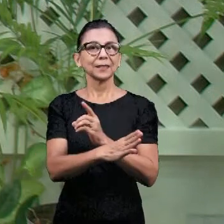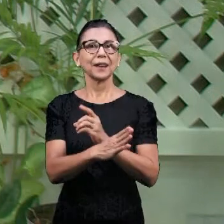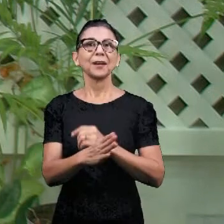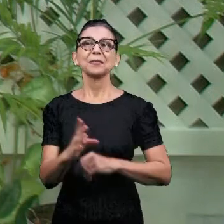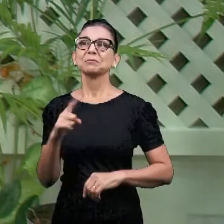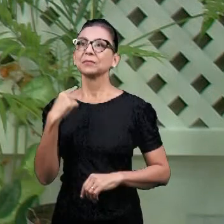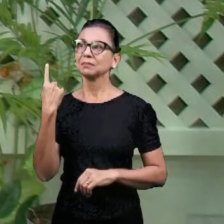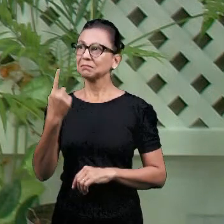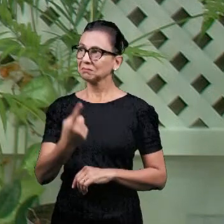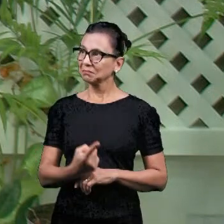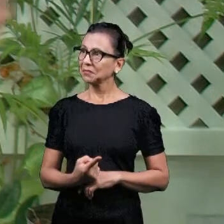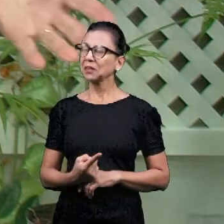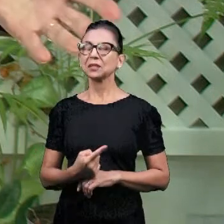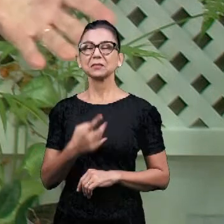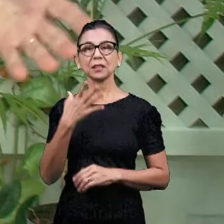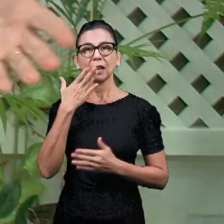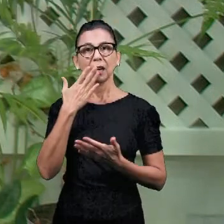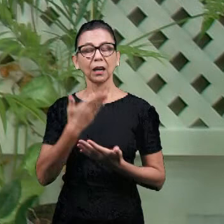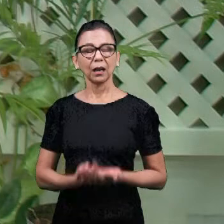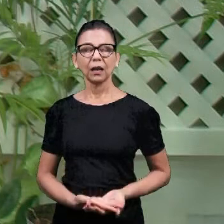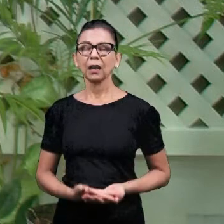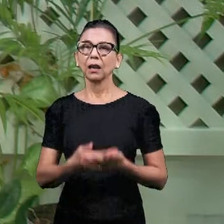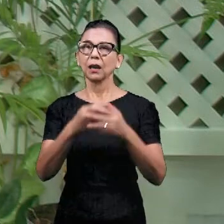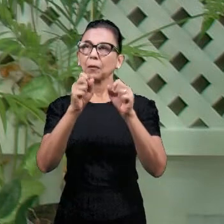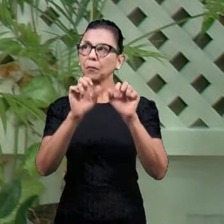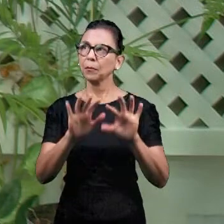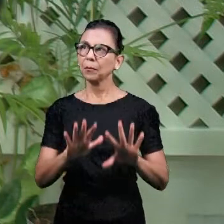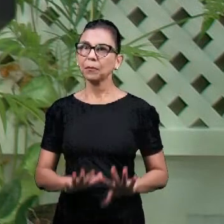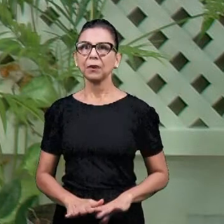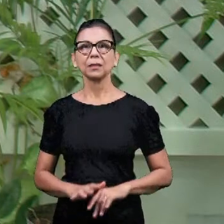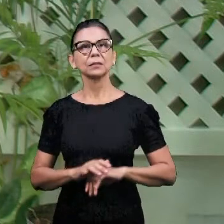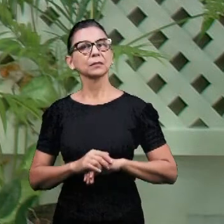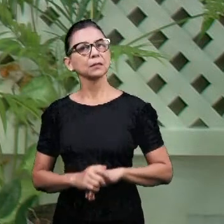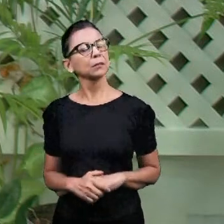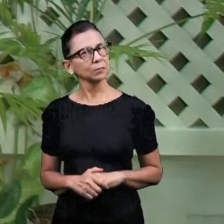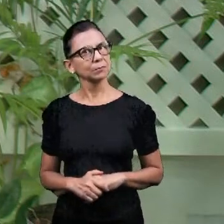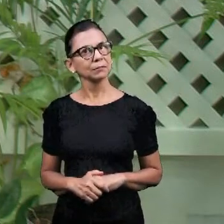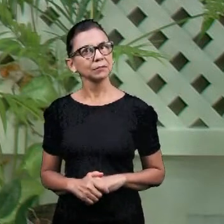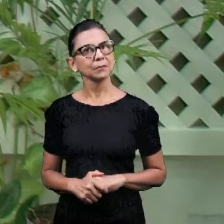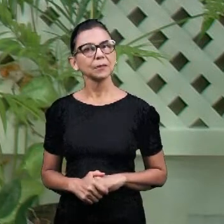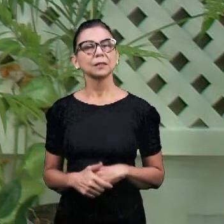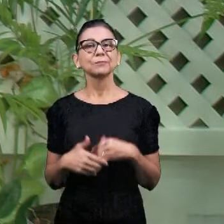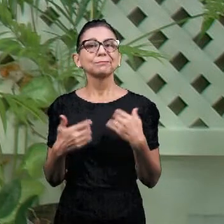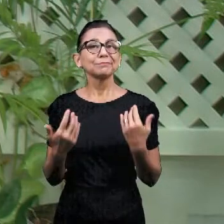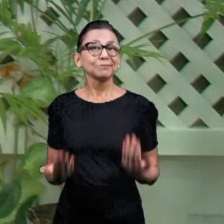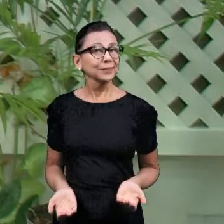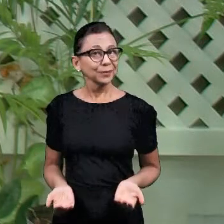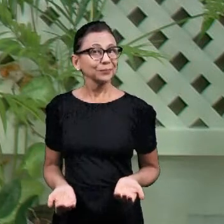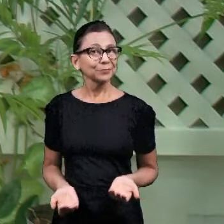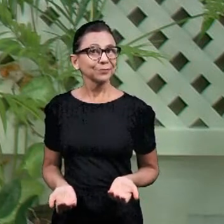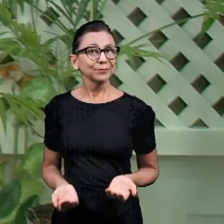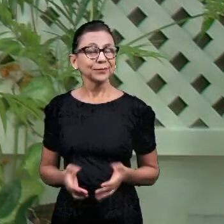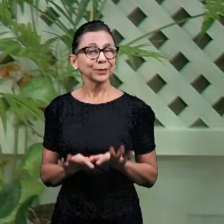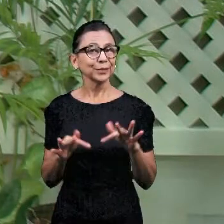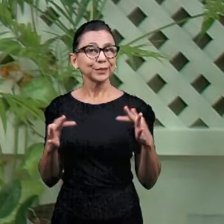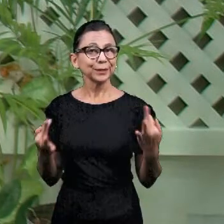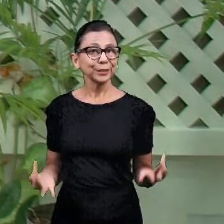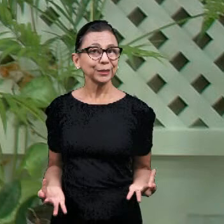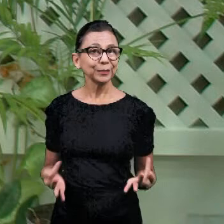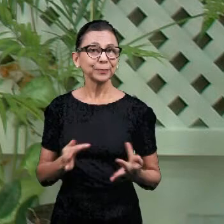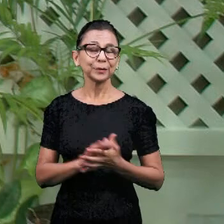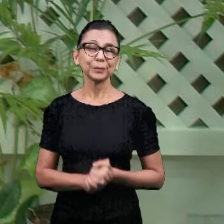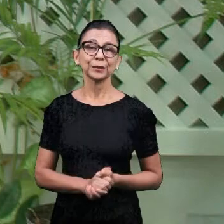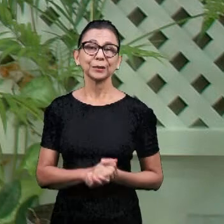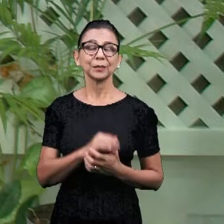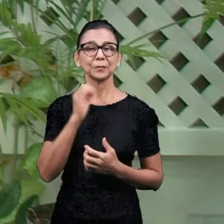Nous avons reçu une grande bénédiction dans l'étude. J'étais émerveillé. Quel est le problème? Donc, on n'a pas compris. Parce que pourquoi